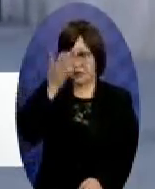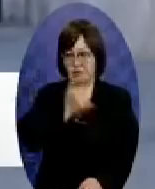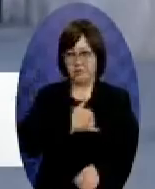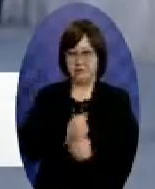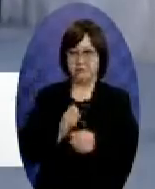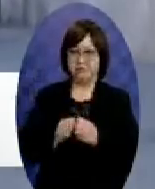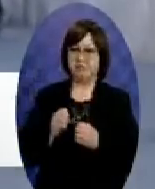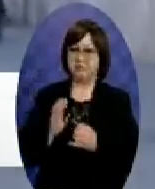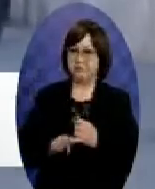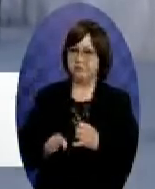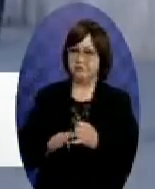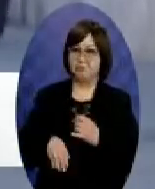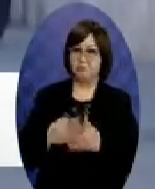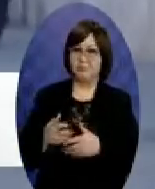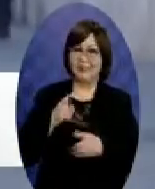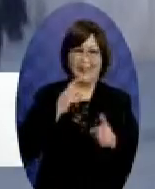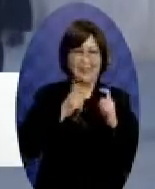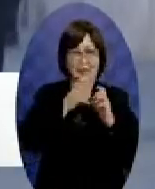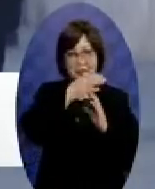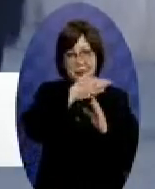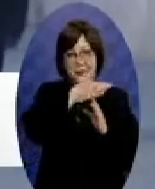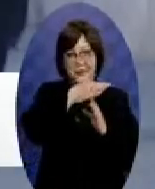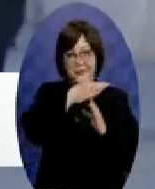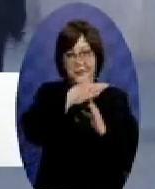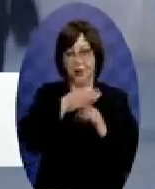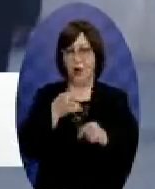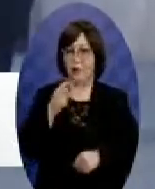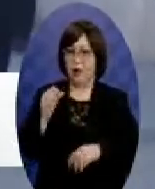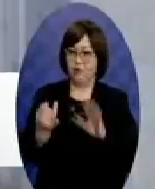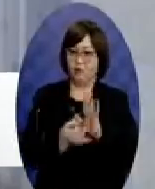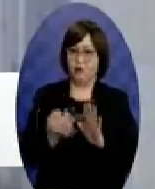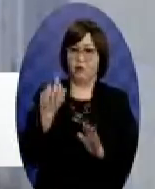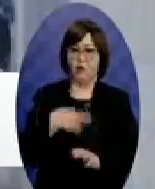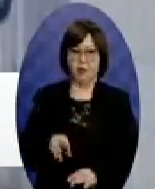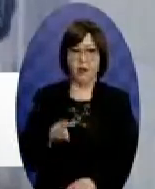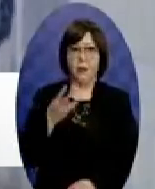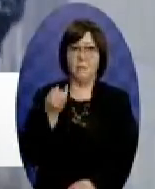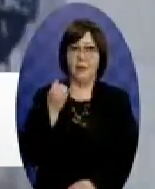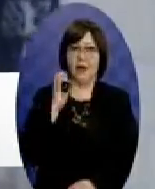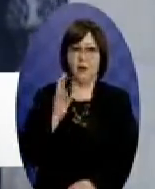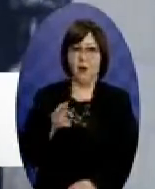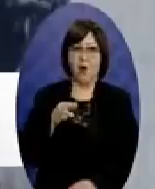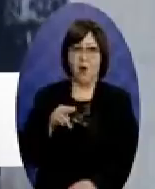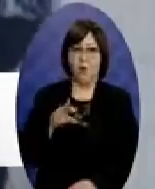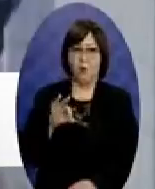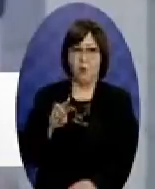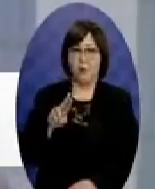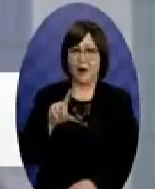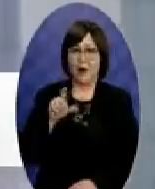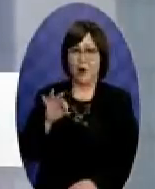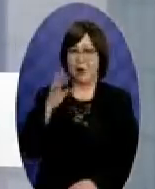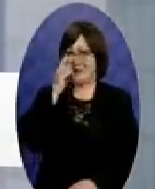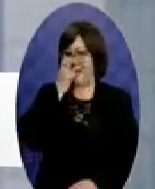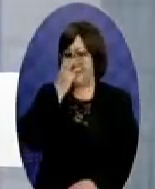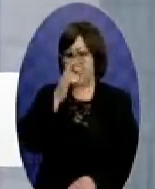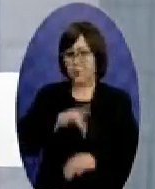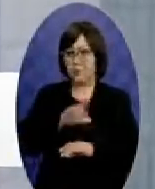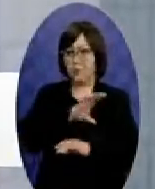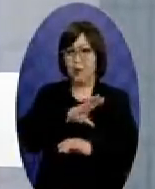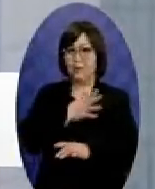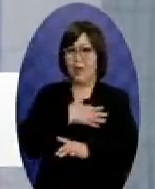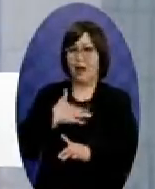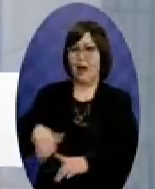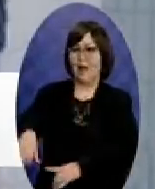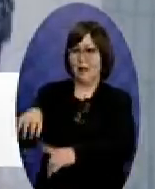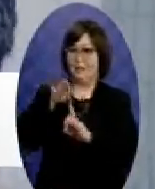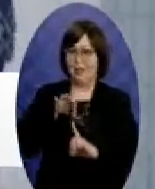жилүүдэд харилцаа холбоог түр зогсоож, за 2017 онд Майк Помпеог тагнуулын дуу газрын даргаар тавьсны дараа дахин